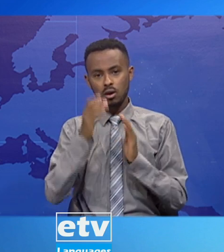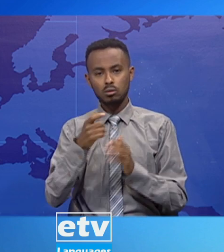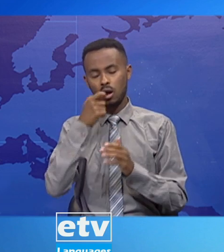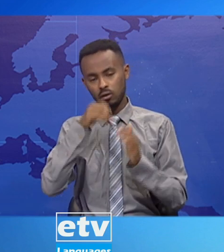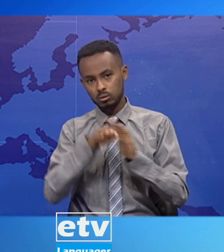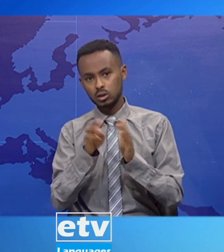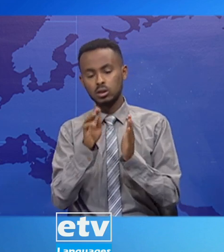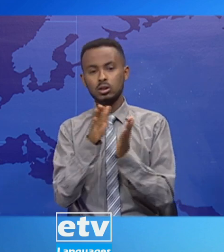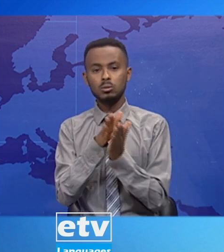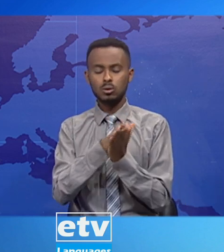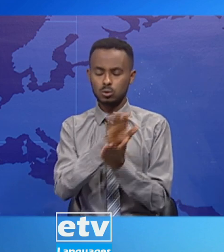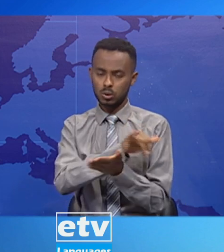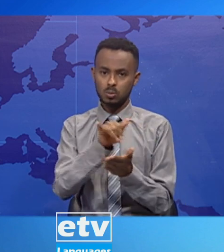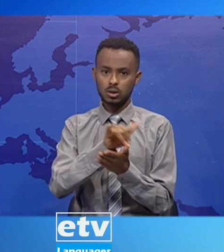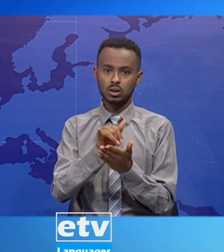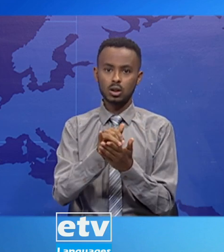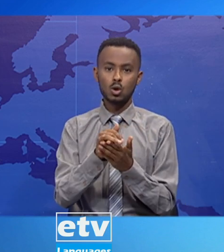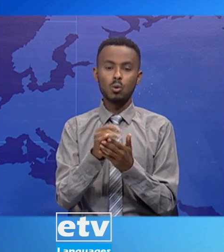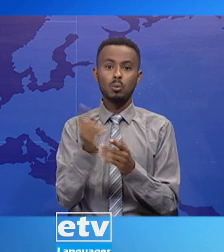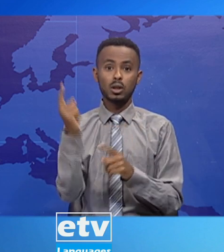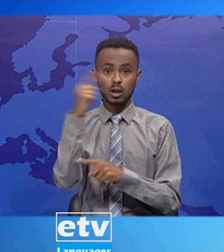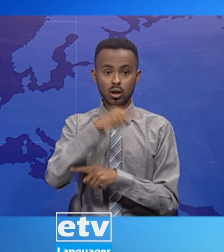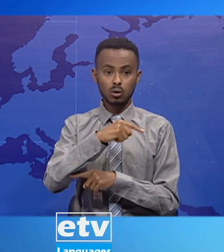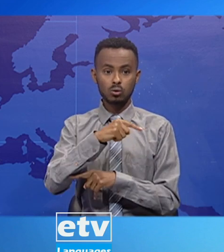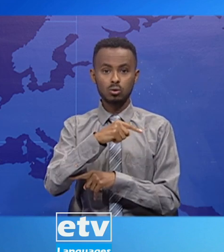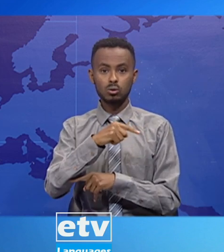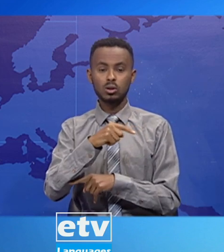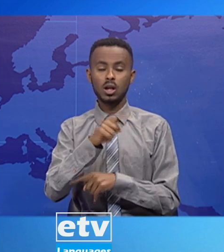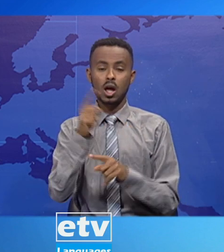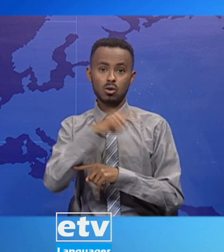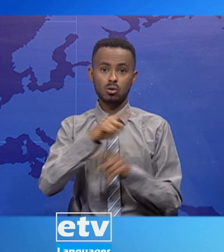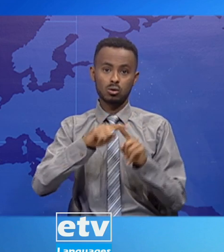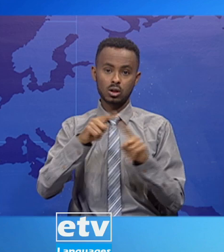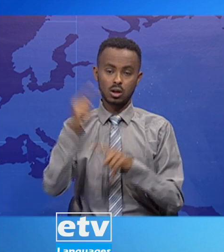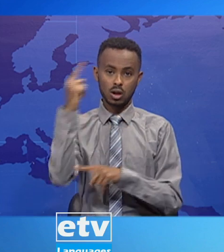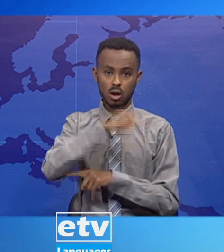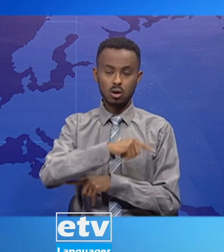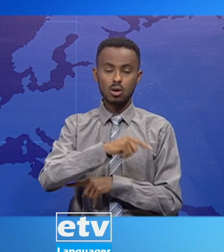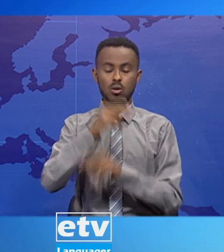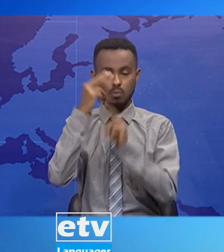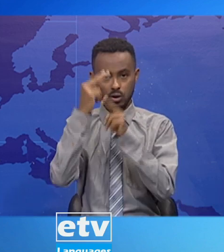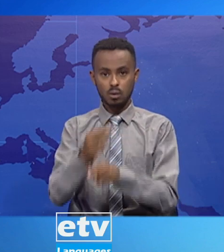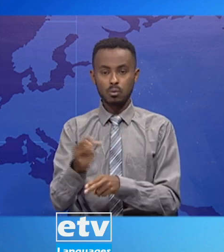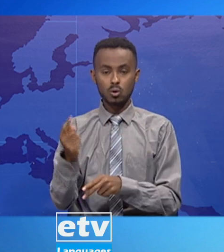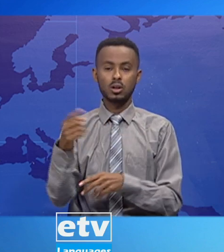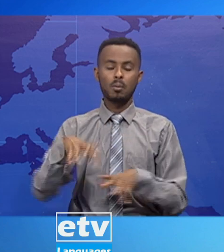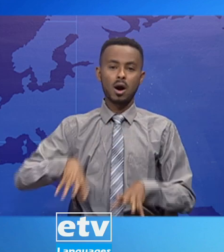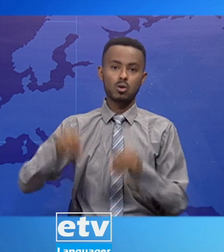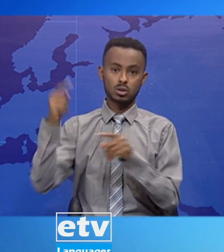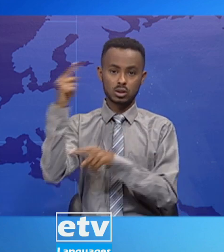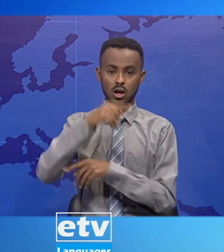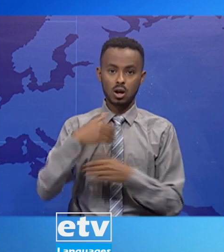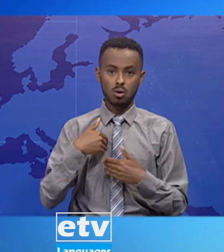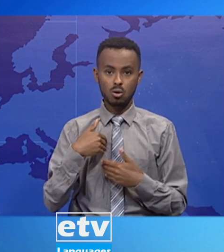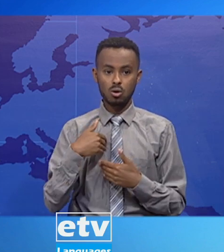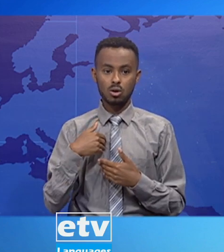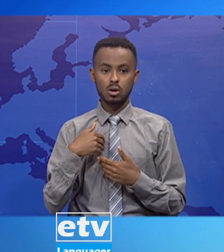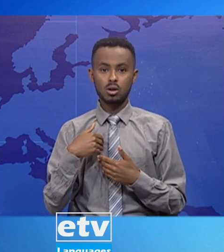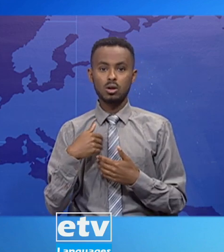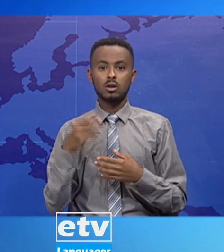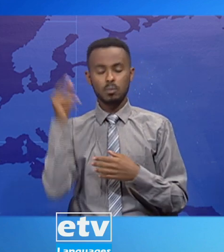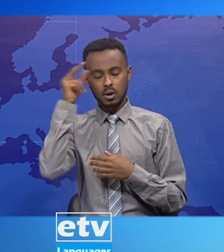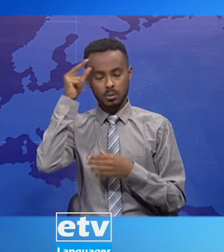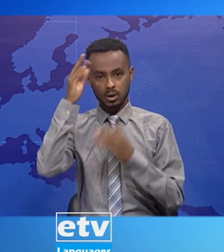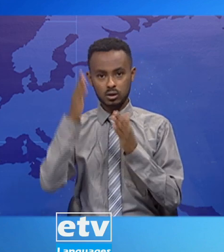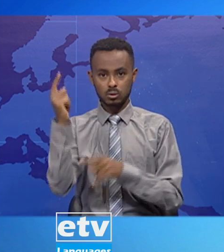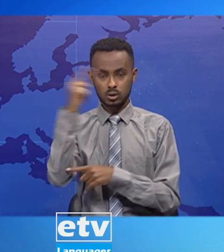ትምርት ቤቶችም ልክ እንደዛው በየቀኑ ምንድነው የሚሉት ቀኖች አሉ አይደል? አዎ የሚከበሩ ተማሪዎች ቀኖች አሉ። ለምሳሌ ምንድነው